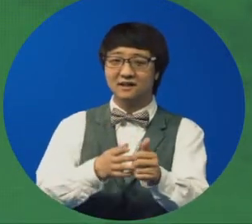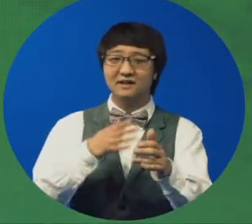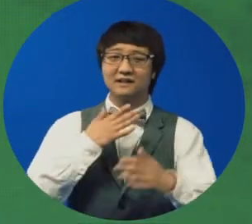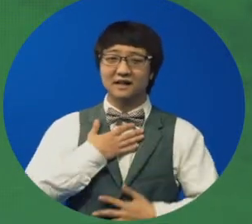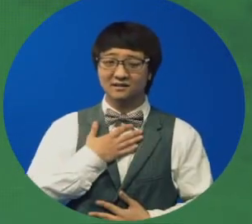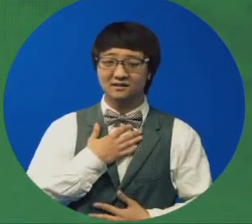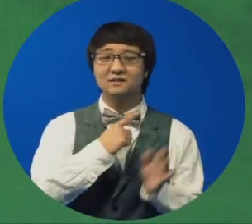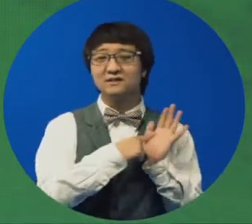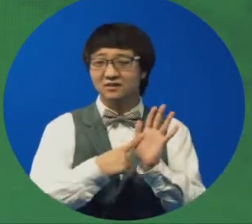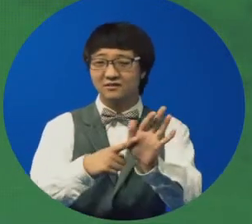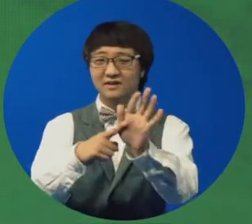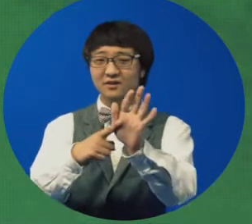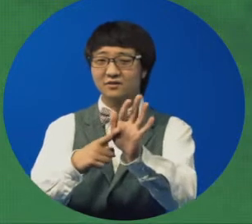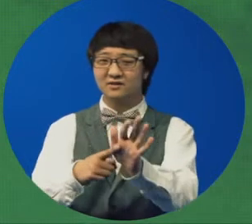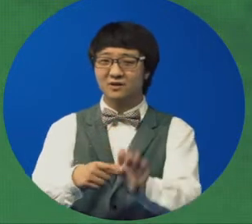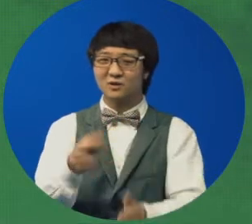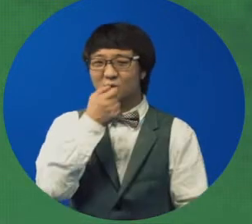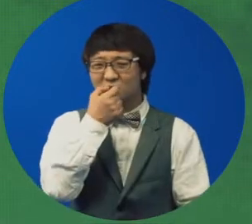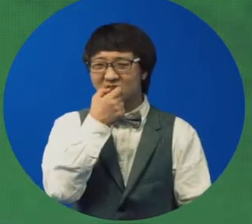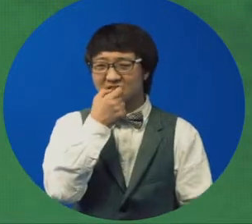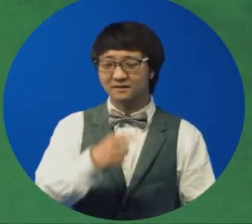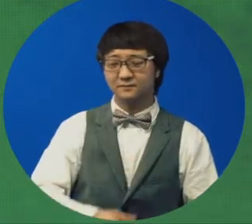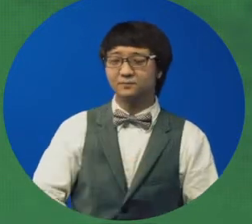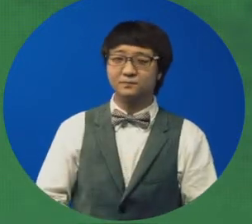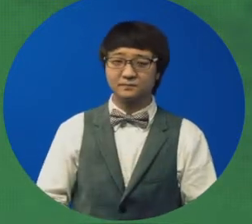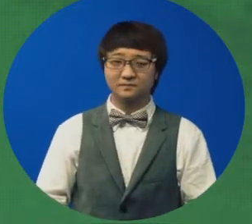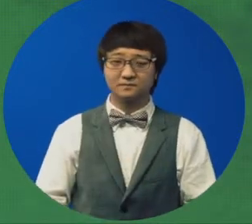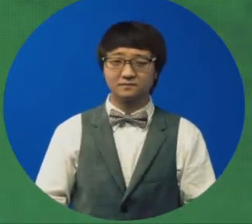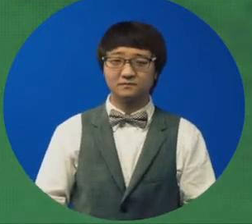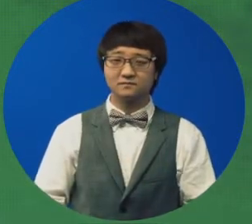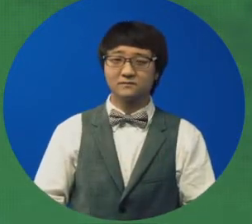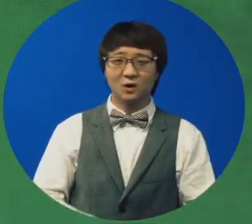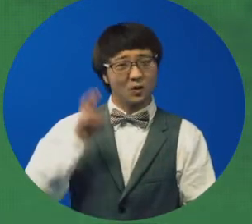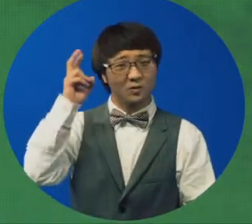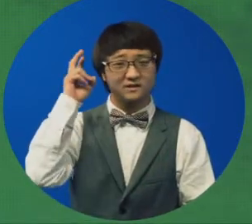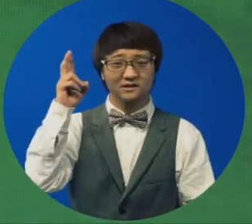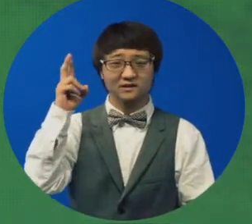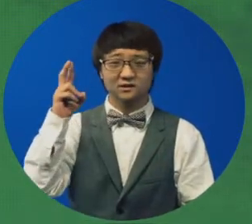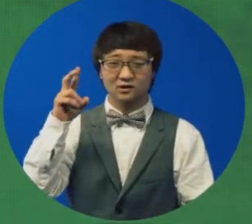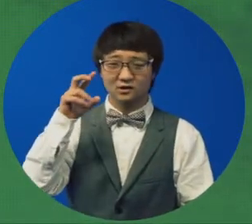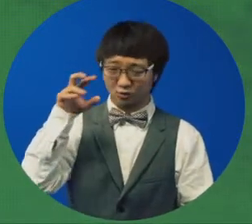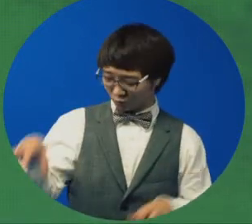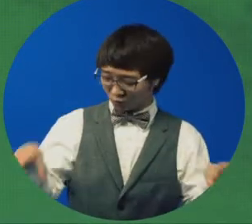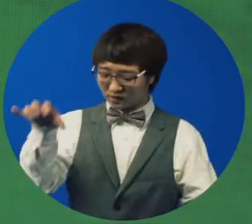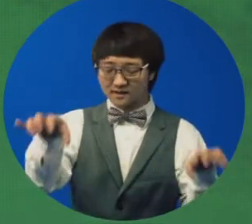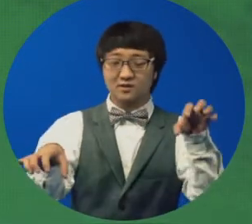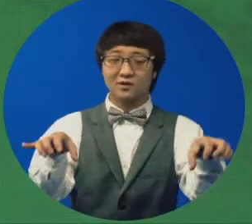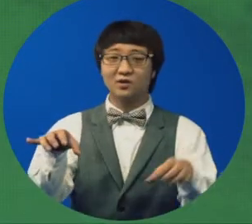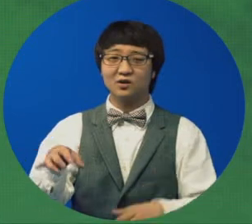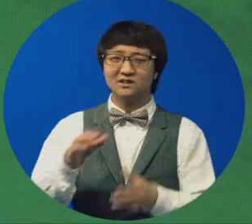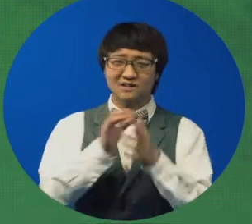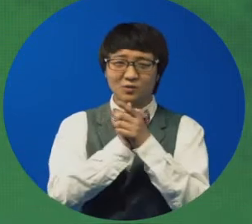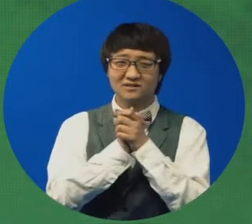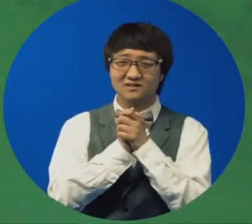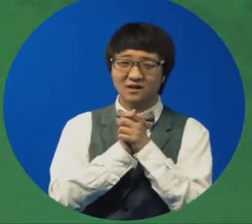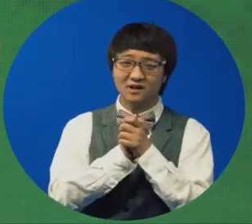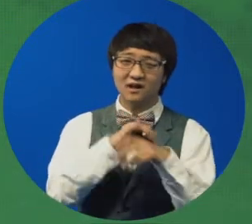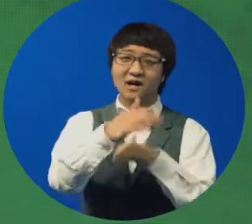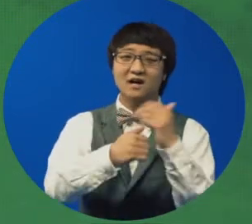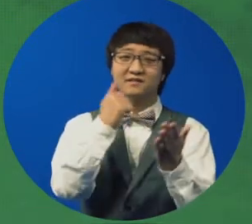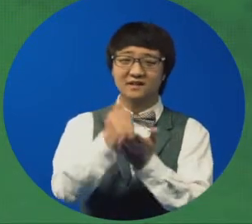그런 욕구들은 이미 믿음이 아닙니다. 혹시 여러분들 주위에서 누군가 하나님 기도하는데 하나님께서